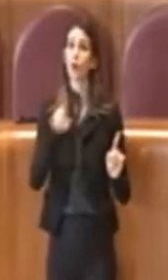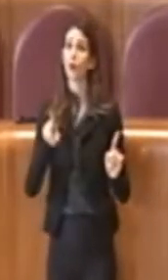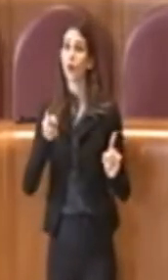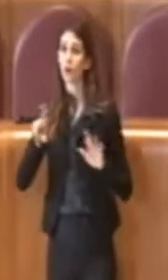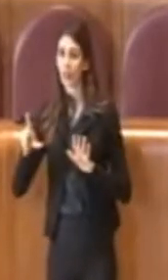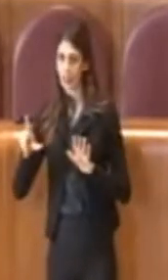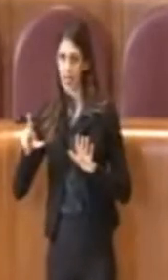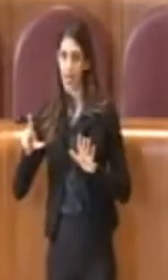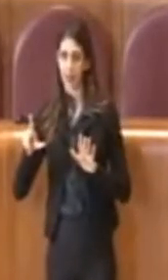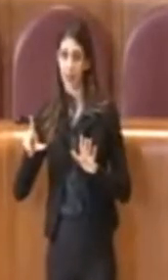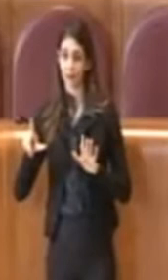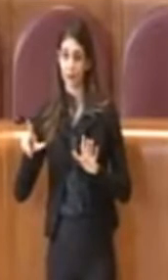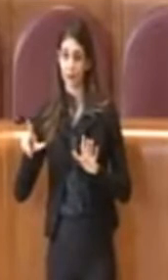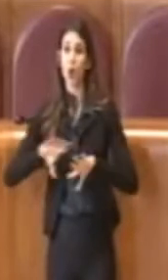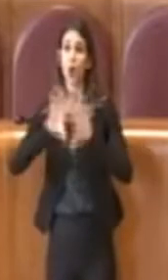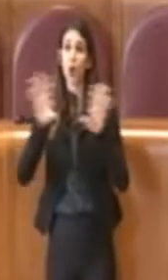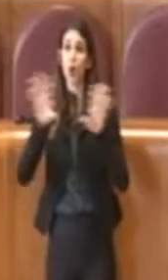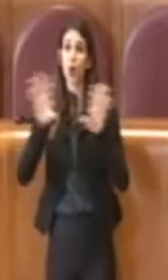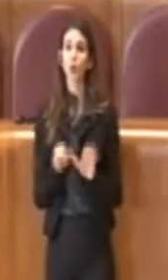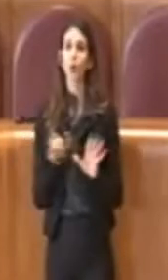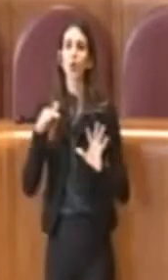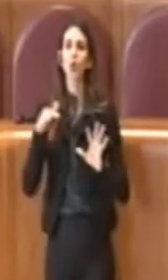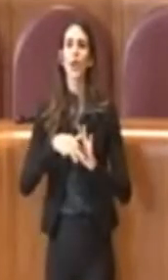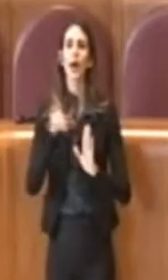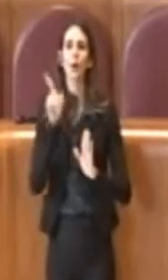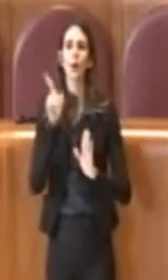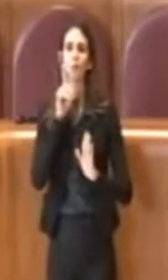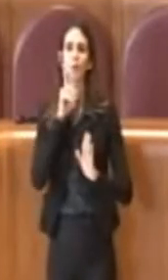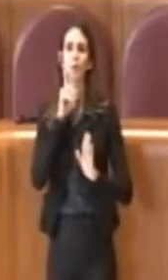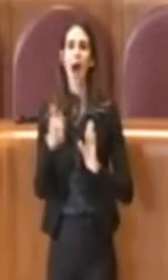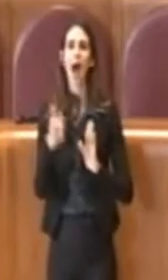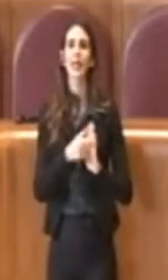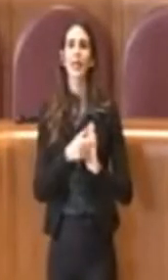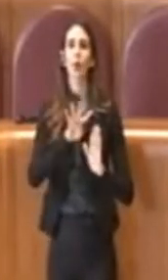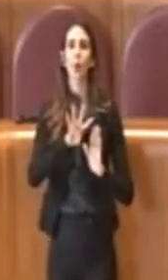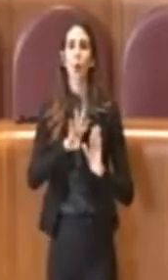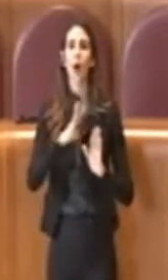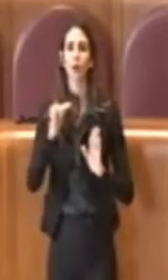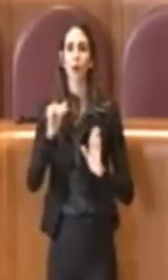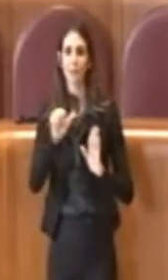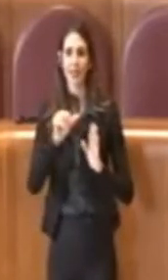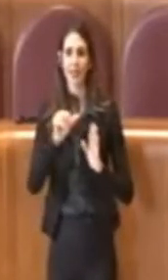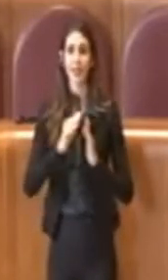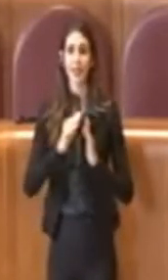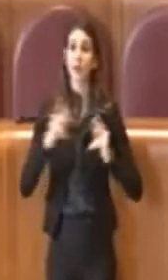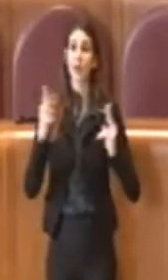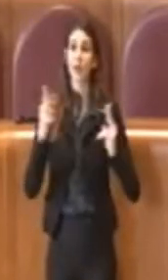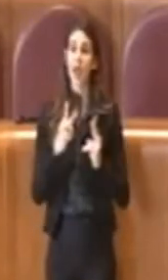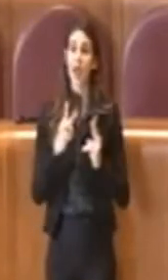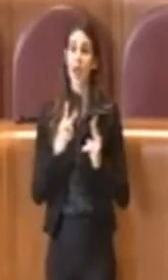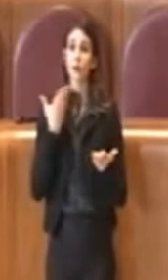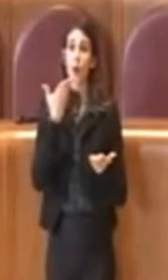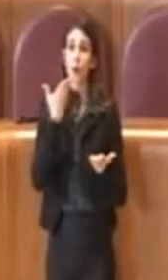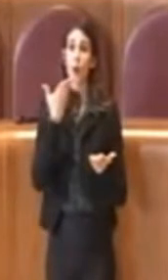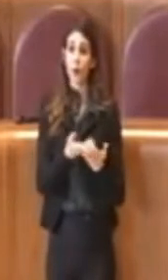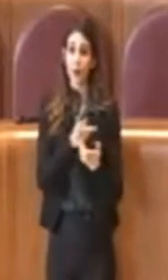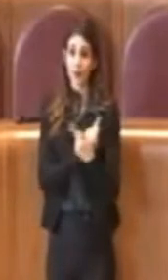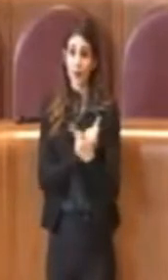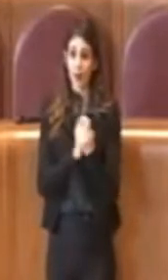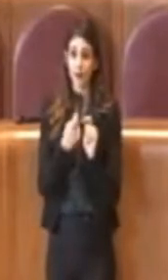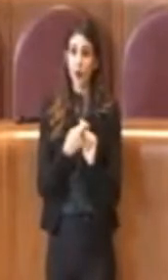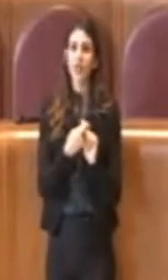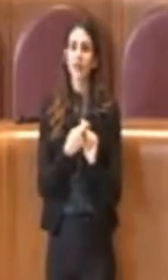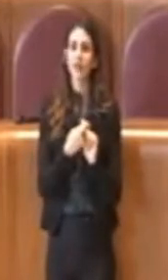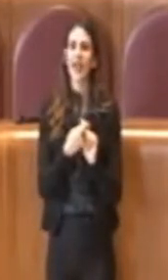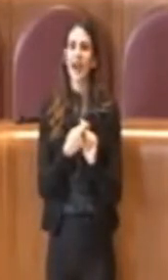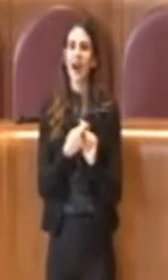stesso articolo, il 4 bis. E in realtà, rispetto alla modifica proposta inizialmente, questi